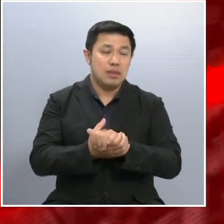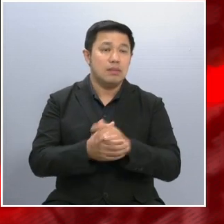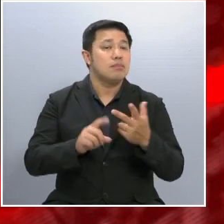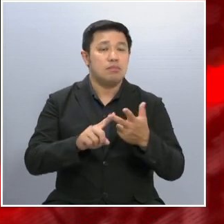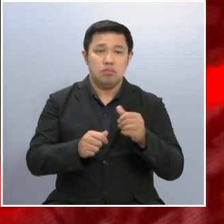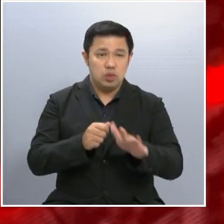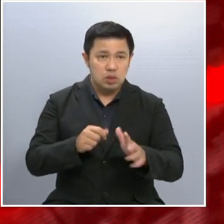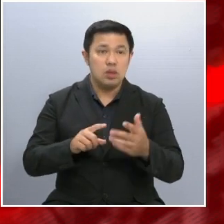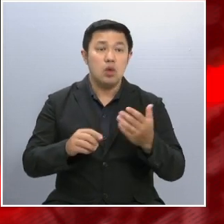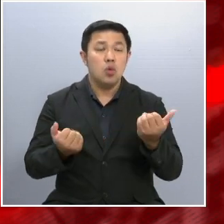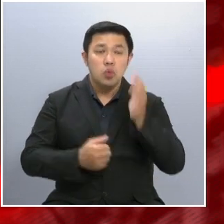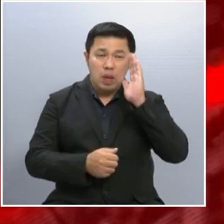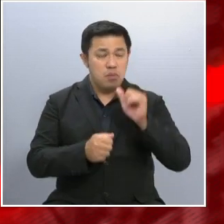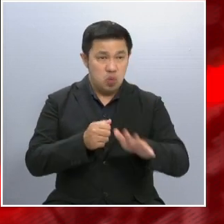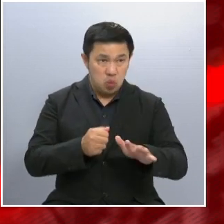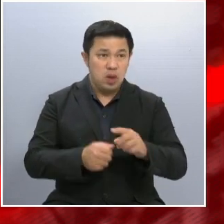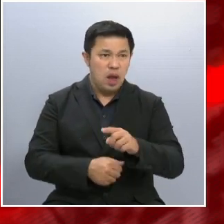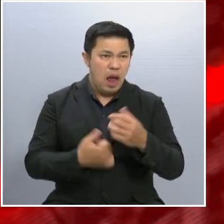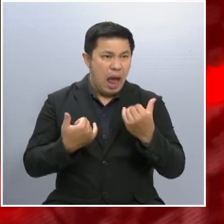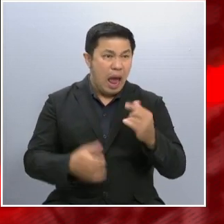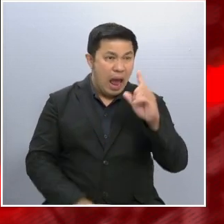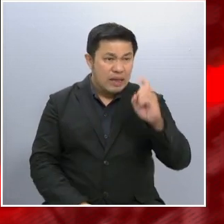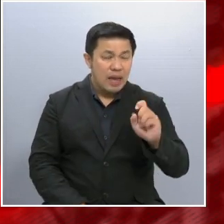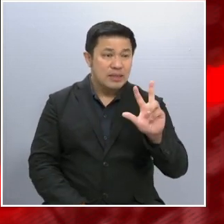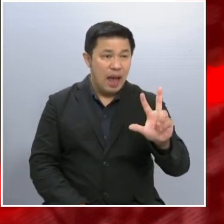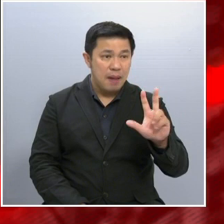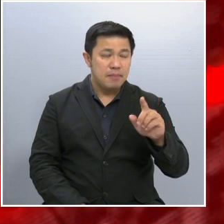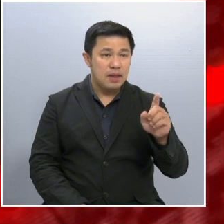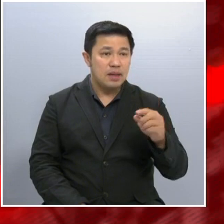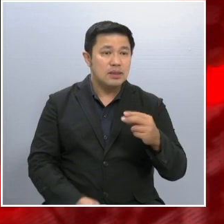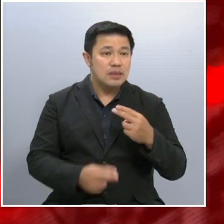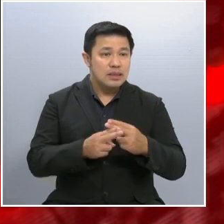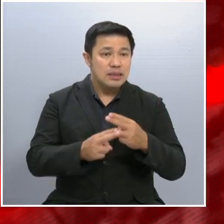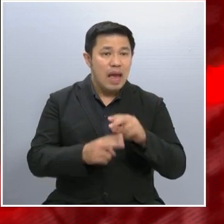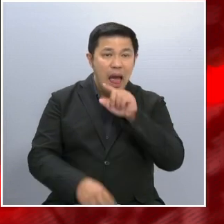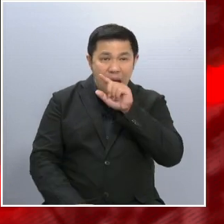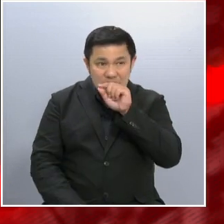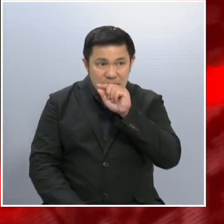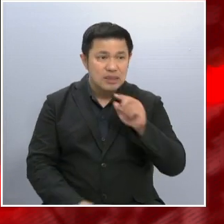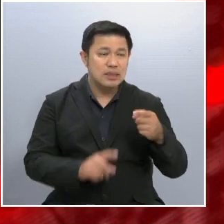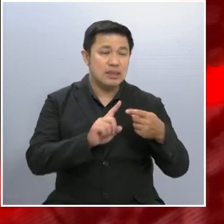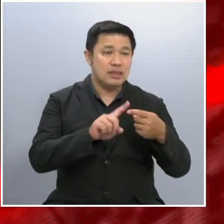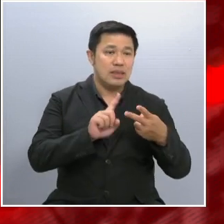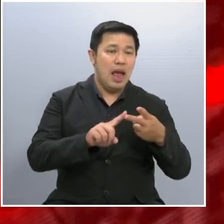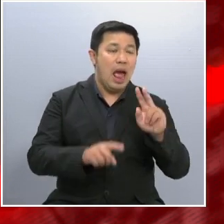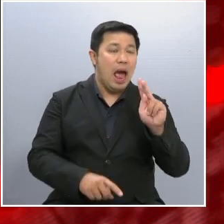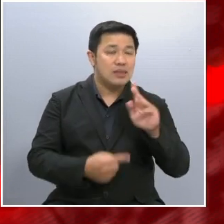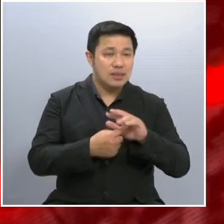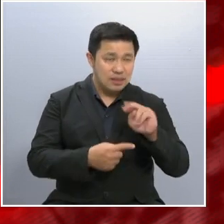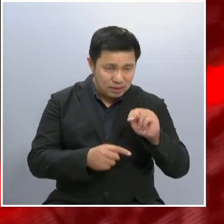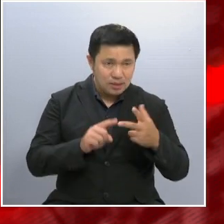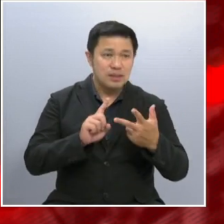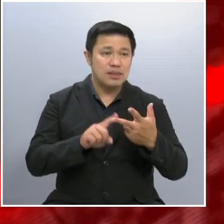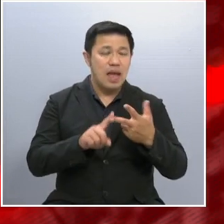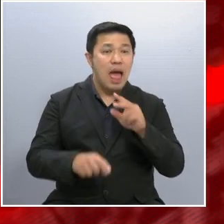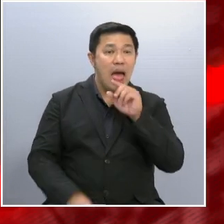เหตุไม่อยู่บ้านเหตุการณ์ทั้งนี้เสียชีวิต3ก็คือไก่กันแล้วก็แก้วทางเพื่อนบ้านบอกนะคะบ